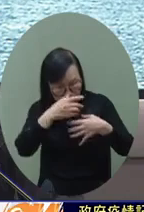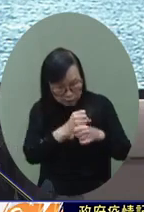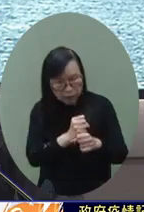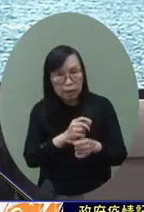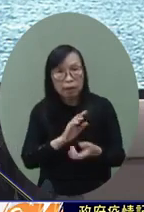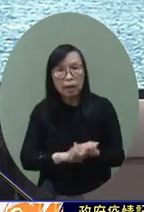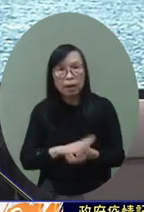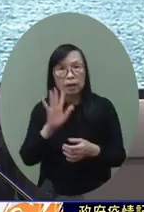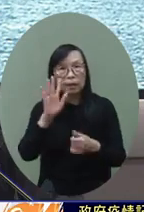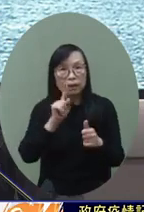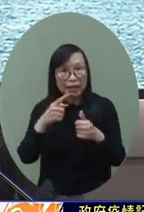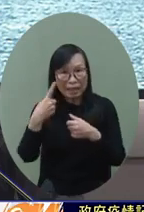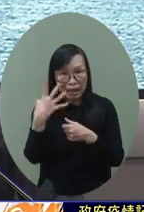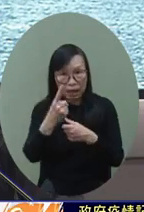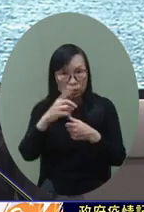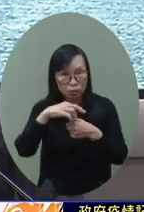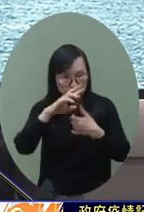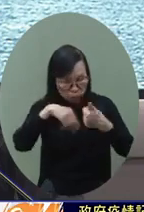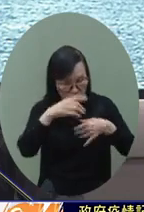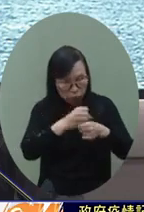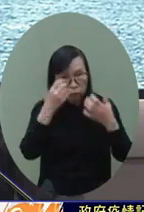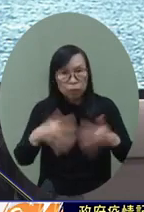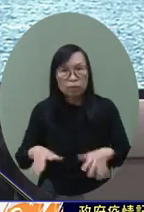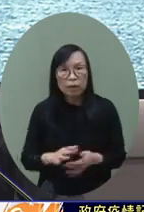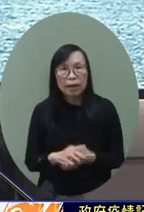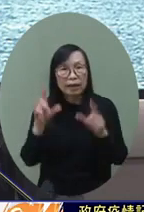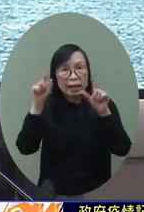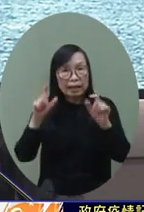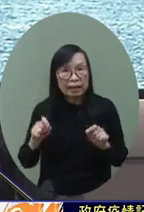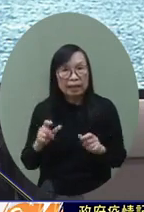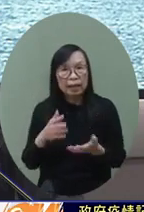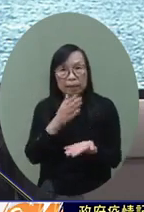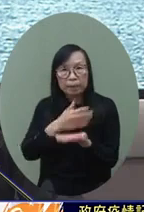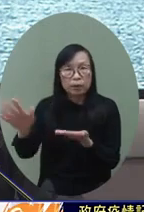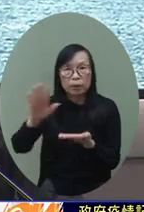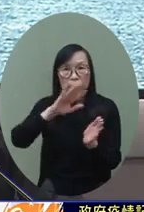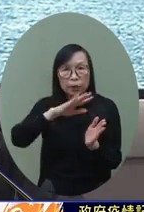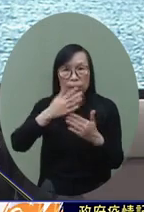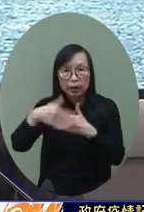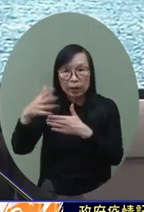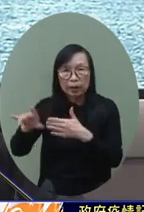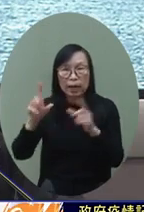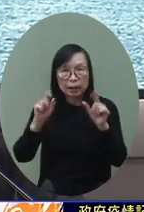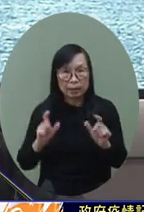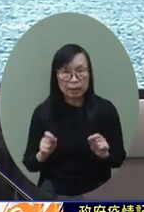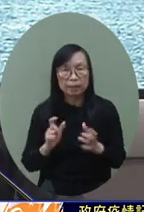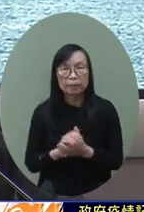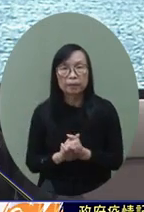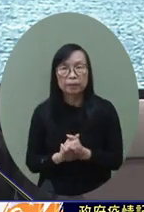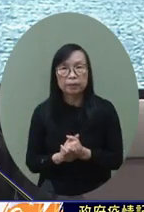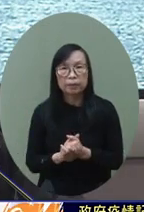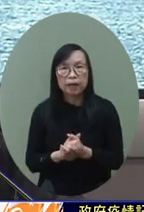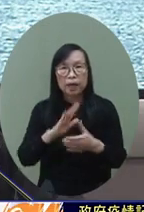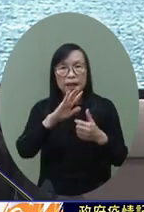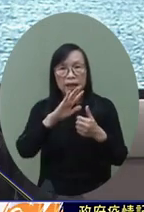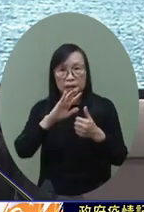第一輪做完之後，又解釋曬，即係或者撇除咗其他嘅一啲因素，影